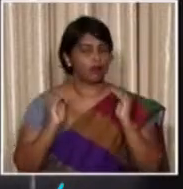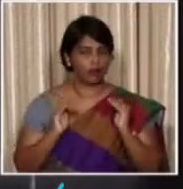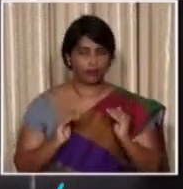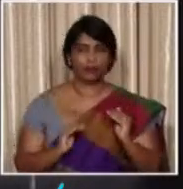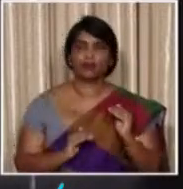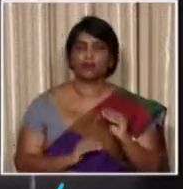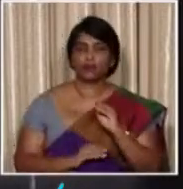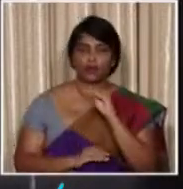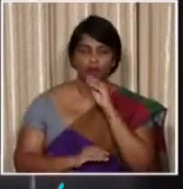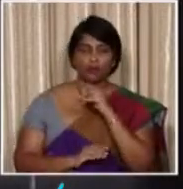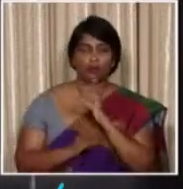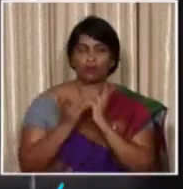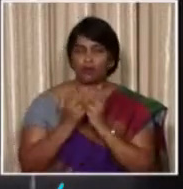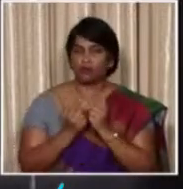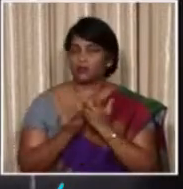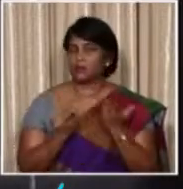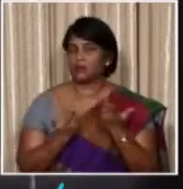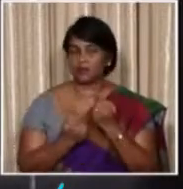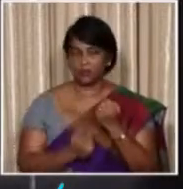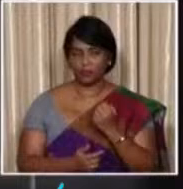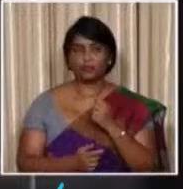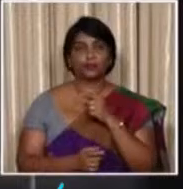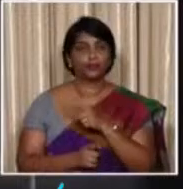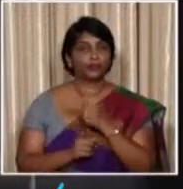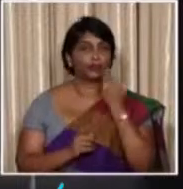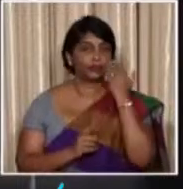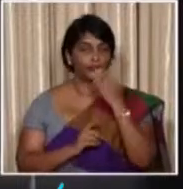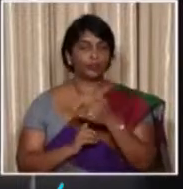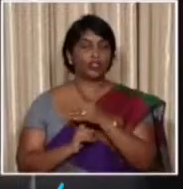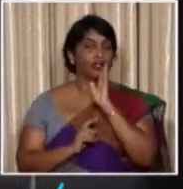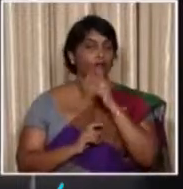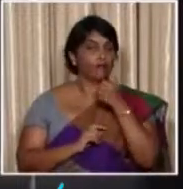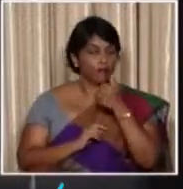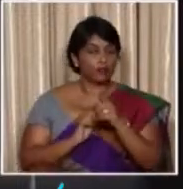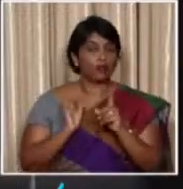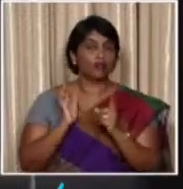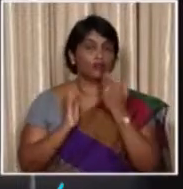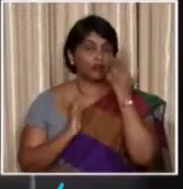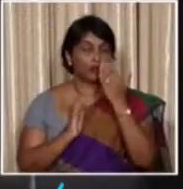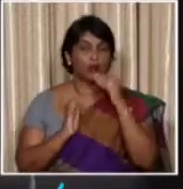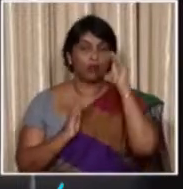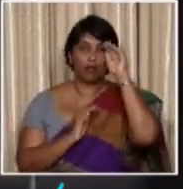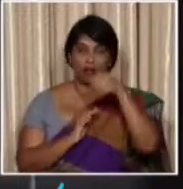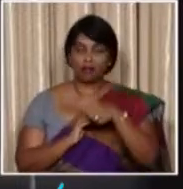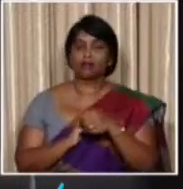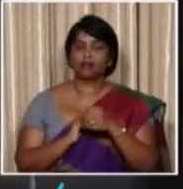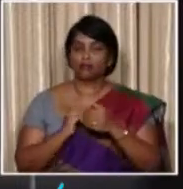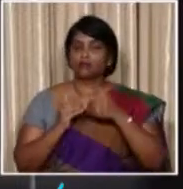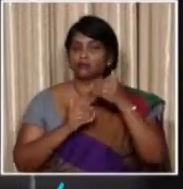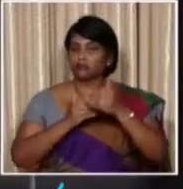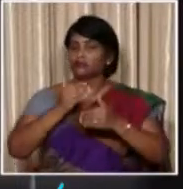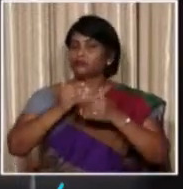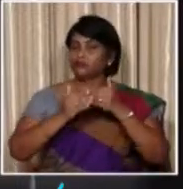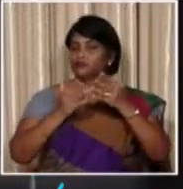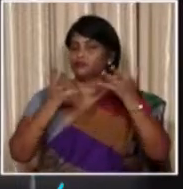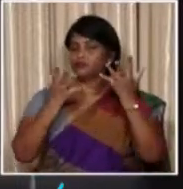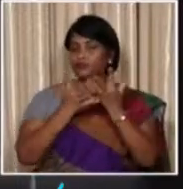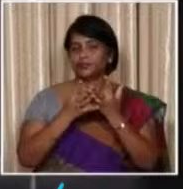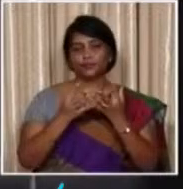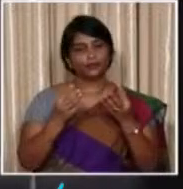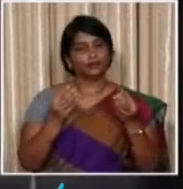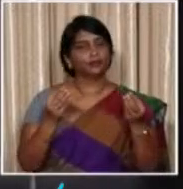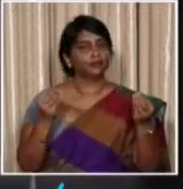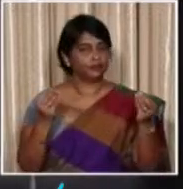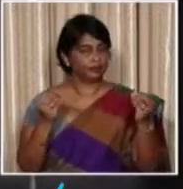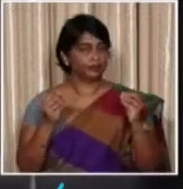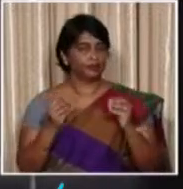thiyenawa hariyata egolo ganne karaganna ba meken peenawa me watina lakshana sathage pavatma kramakramen vinasha vela adu vela